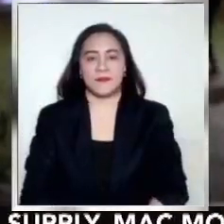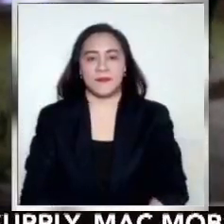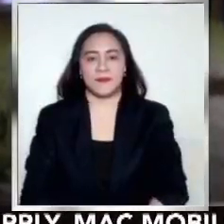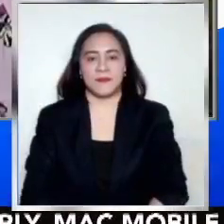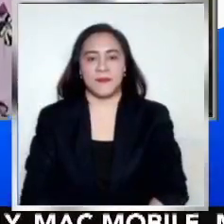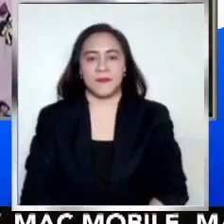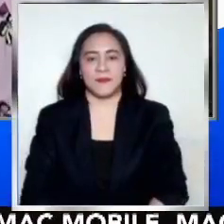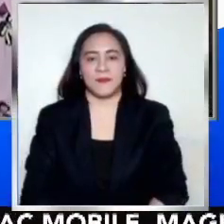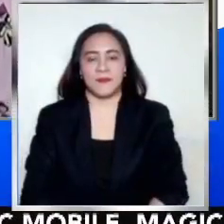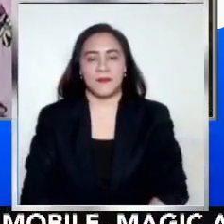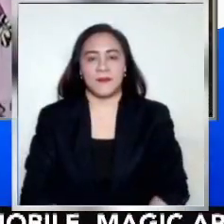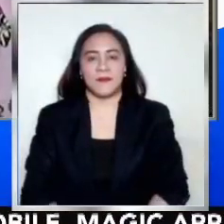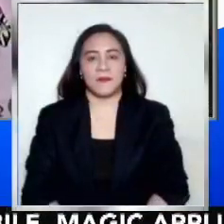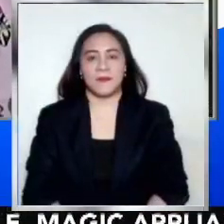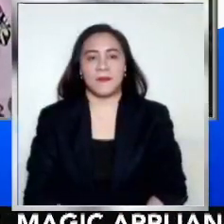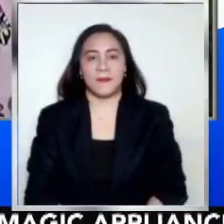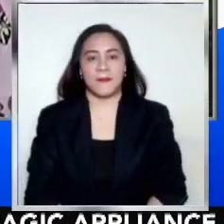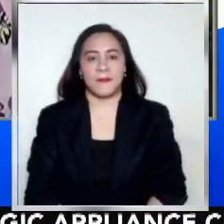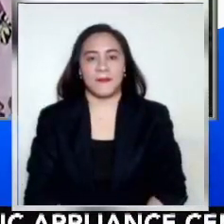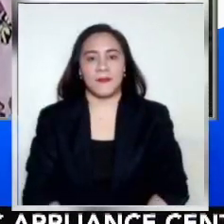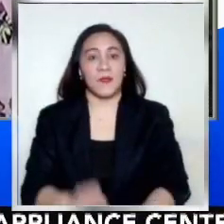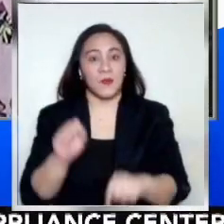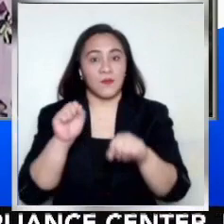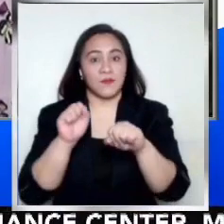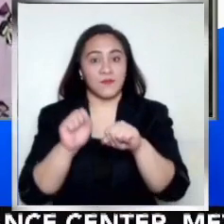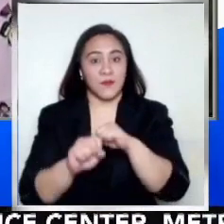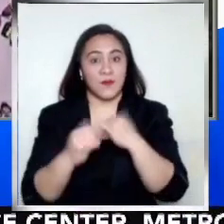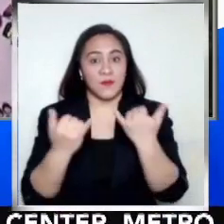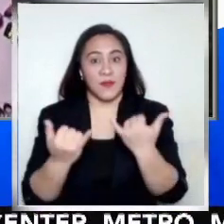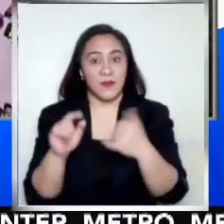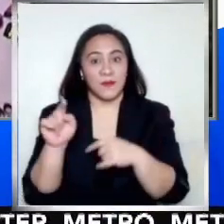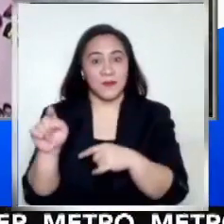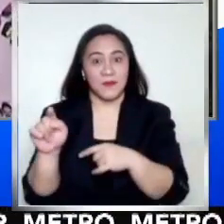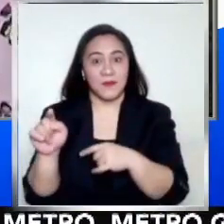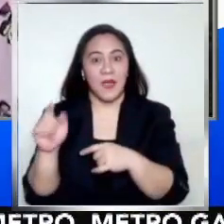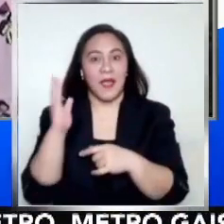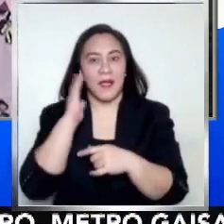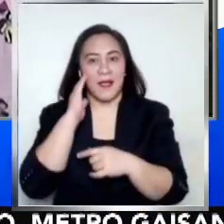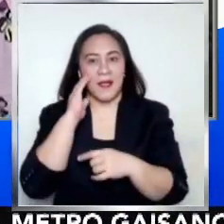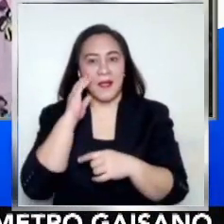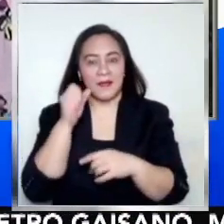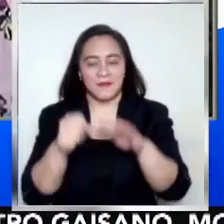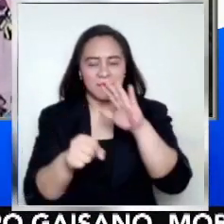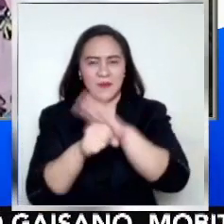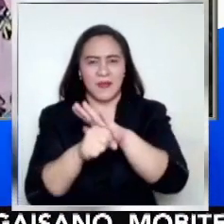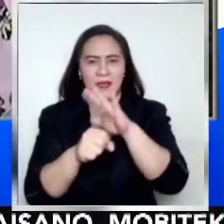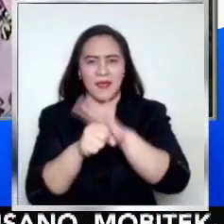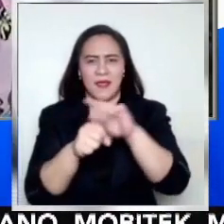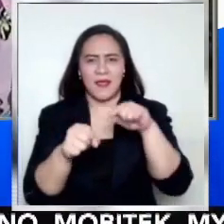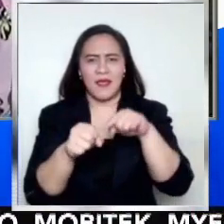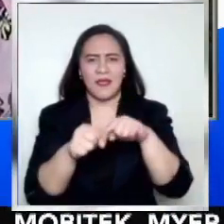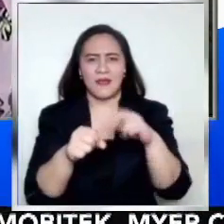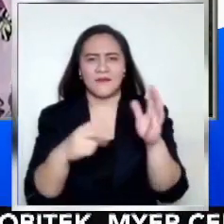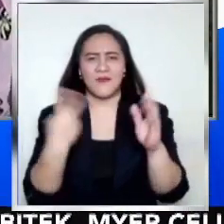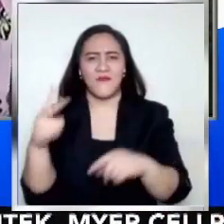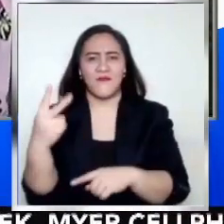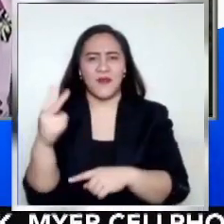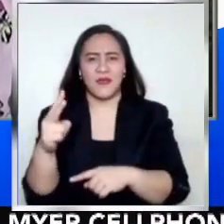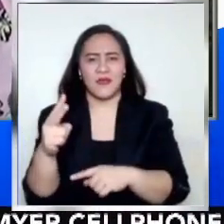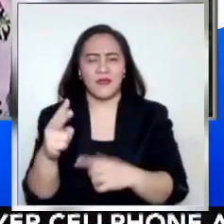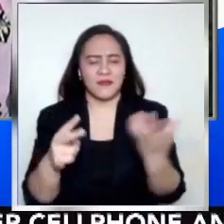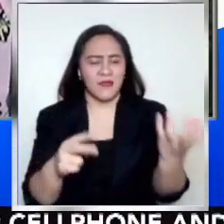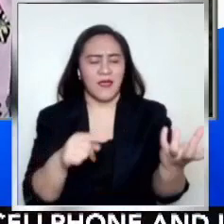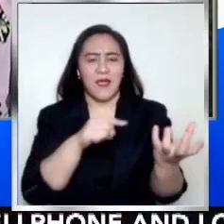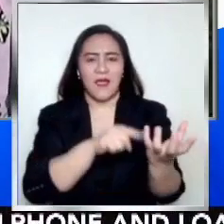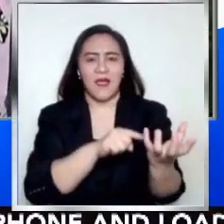oras. Siyempre kasabay ang puto bumbong at saka ang ano na nga yung isa? Ha?